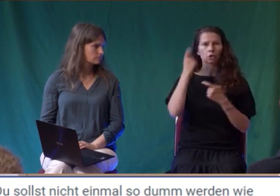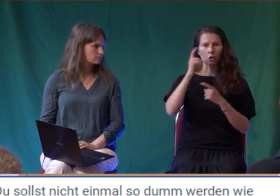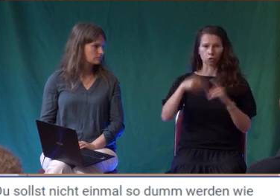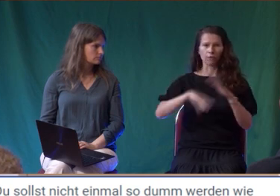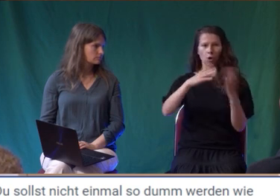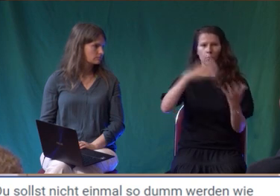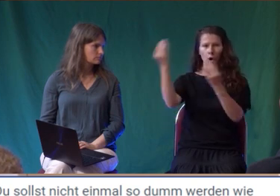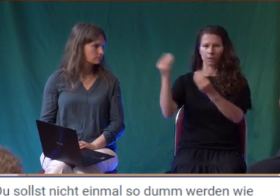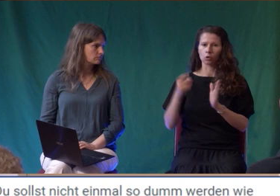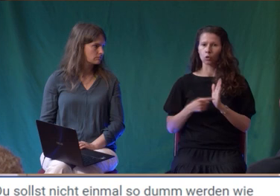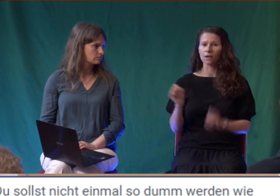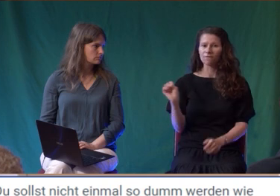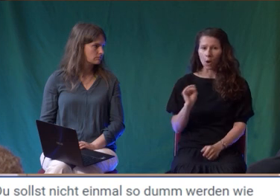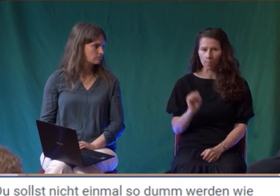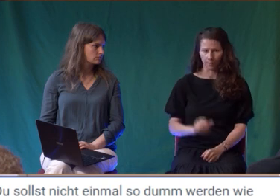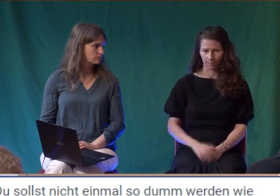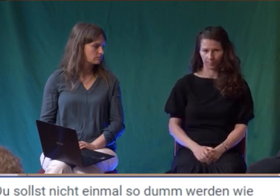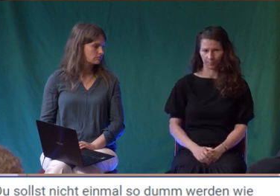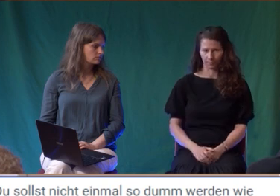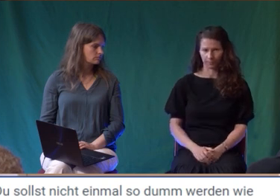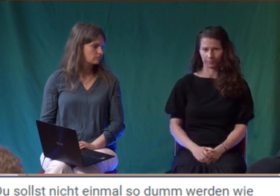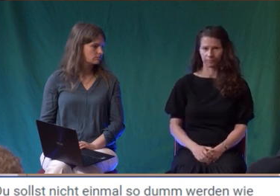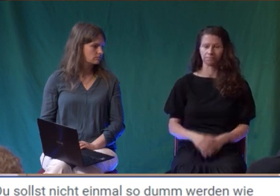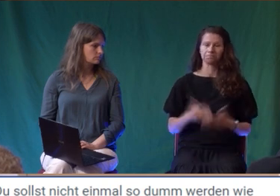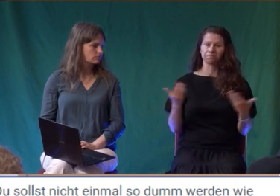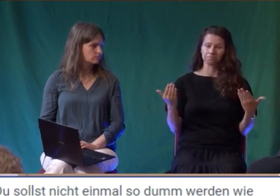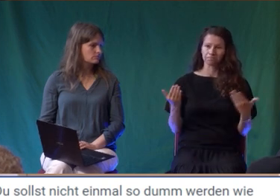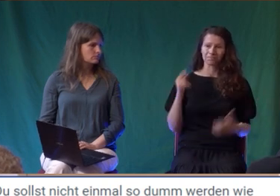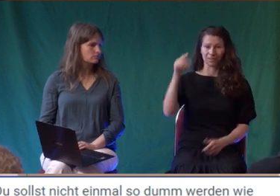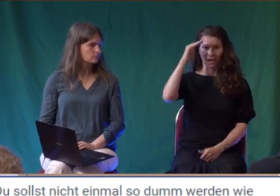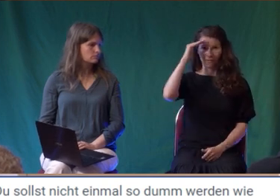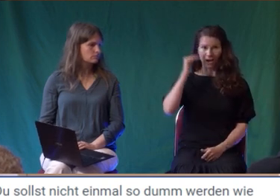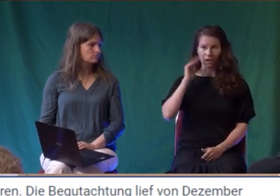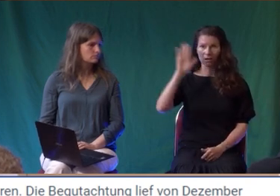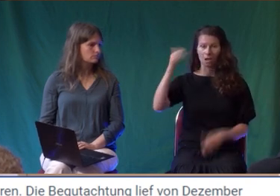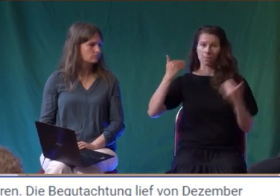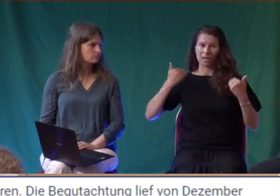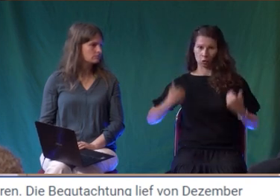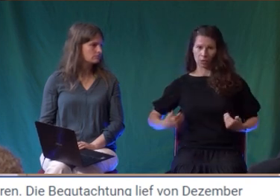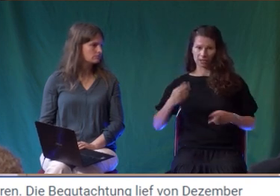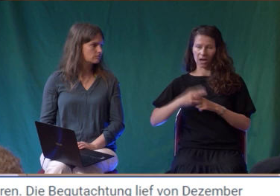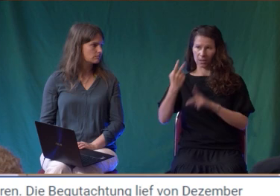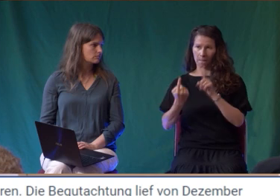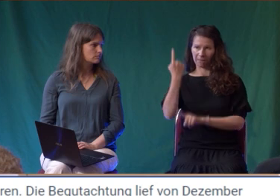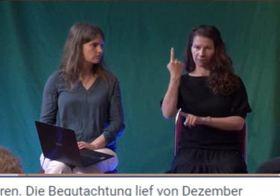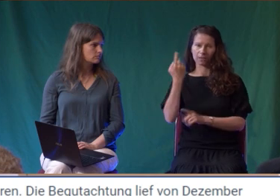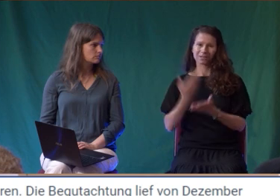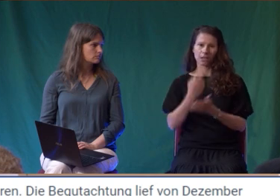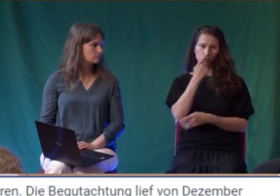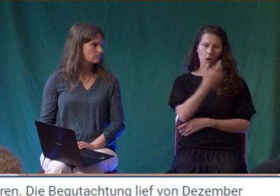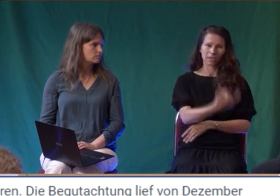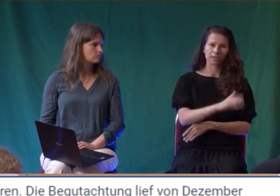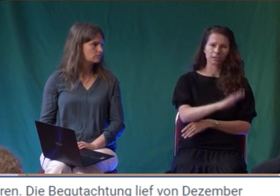und das verkündet er damit dass der Vater durch seinen Persönlichkeit nur die emotionale Entwicklung des Kindes